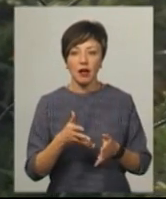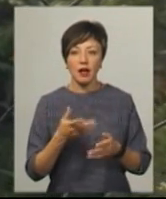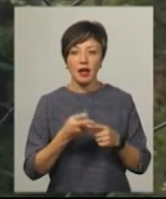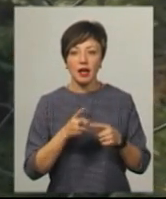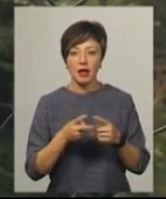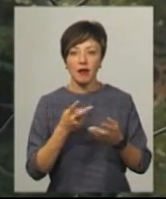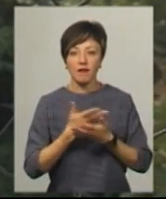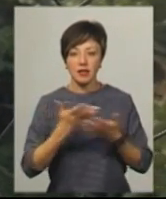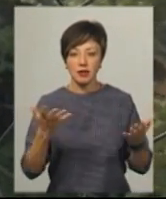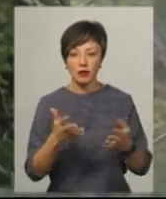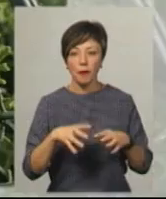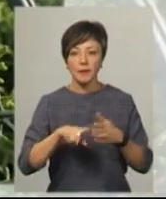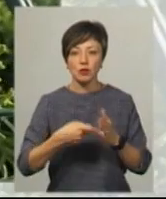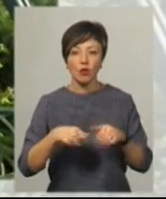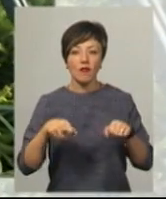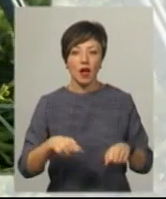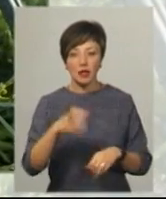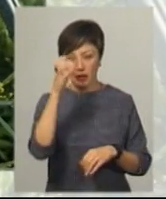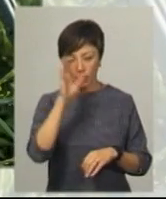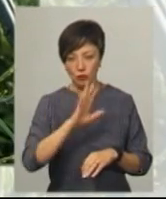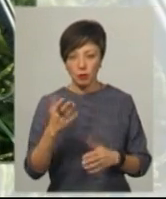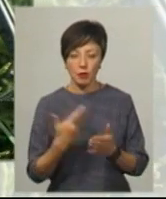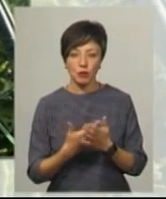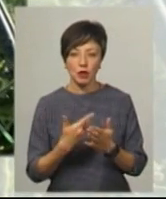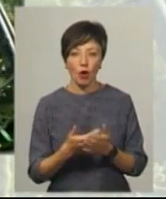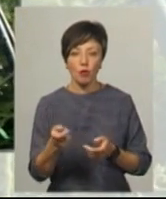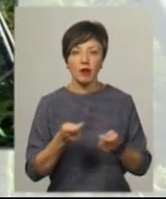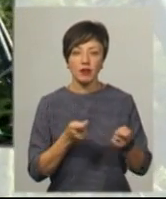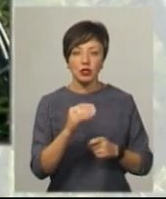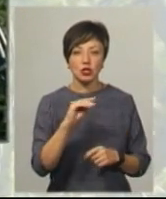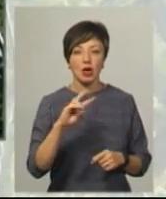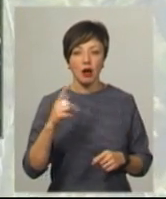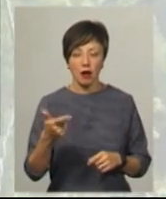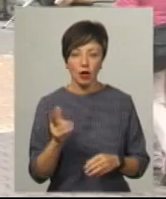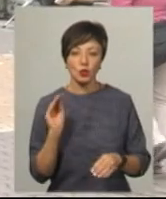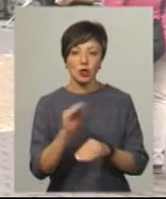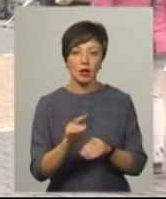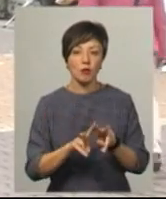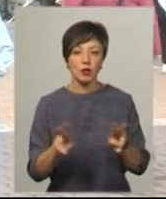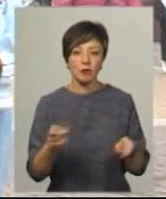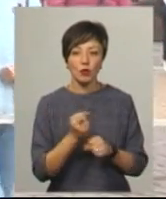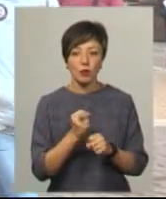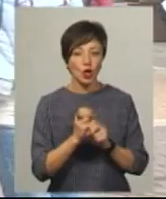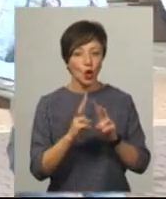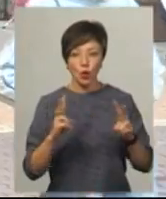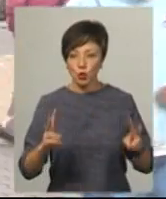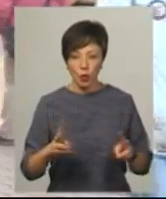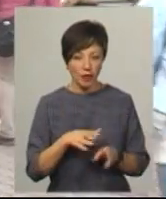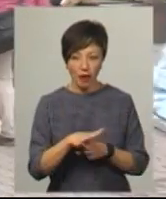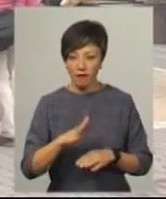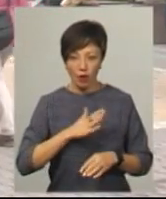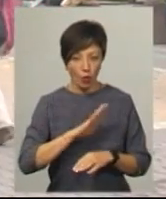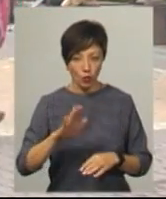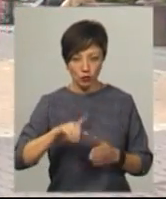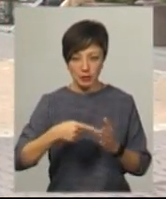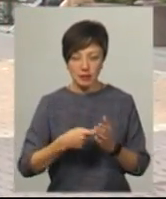нерозумною, припускає начальник Хмельницького міського управління житлово-комунального господарства Василь Новачок. Додає, подібних робіт ніхто з комунальників не виконував. Та